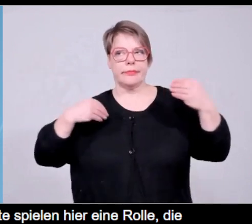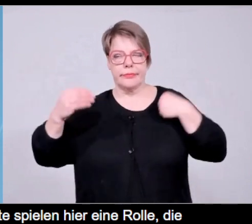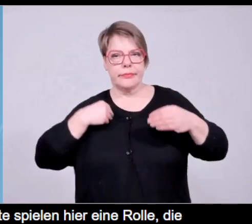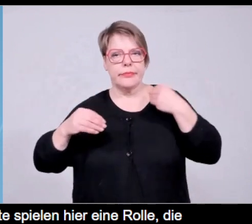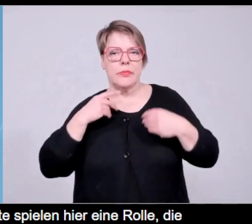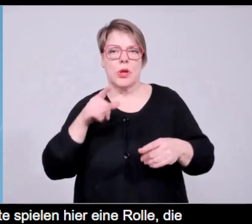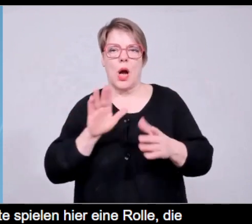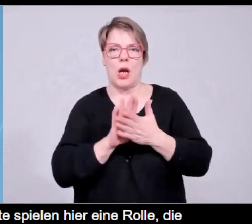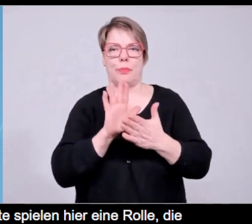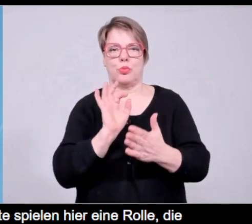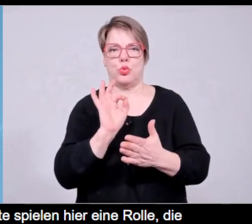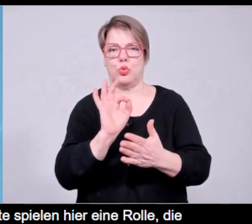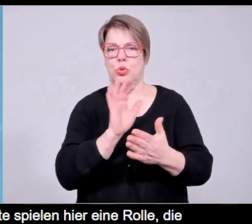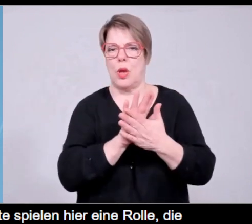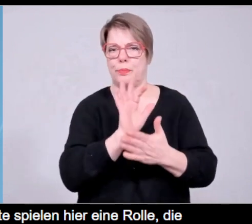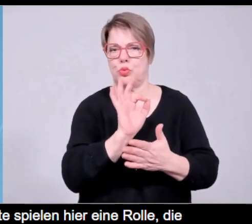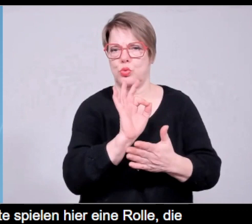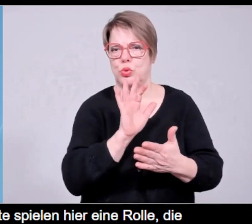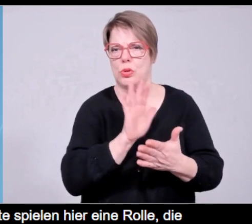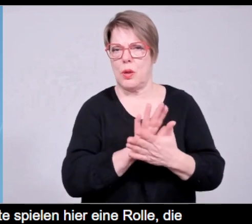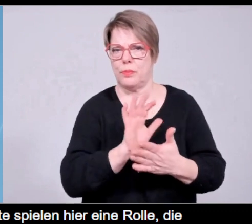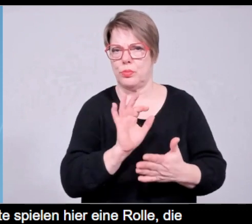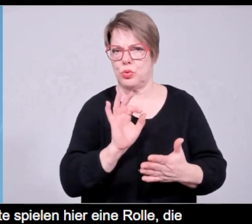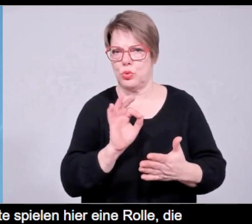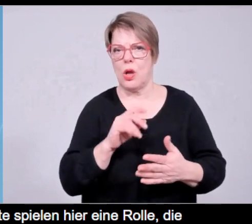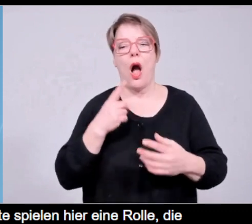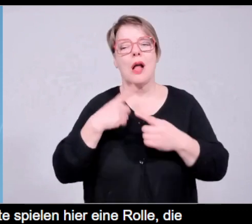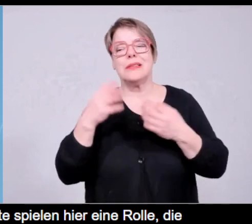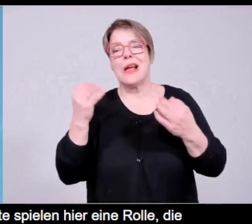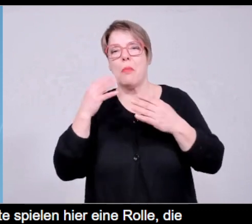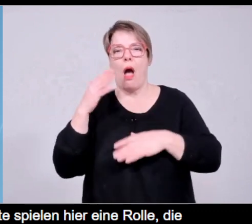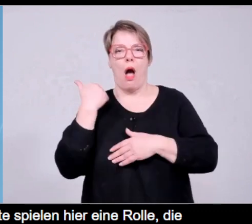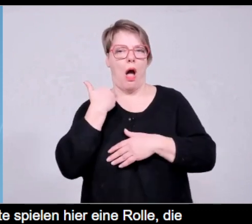der Abgabe fast aller Steuererklärungen landen.